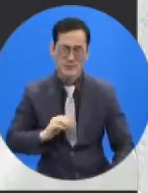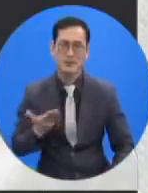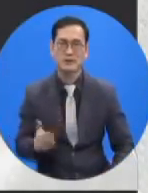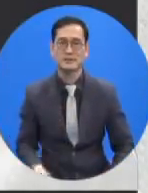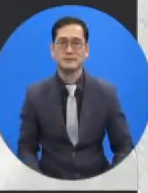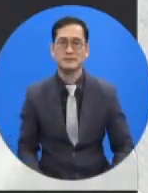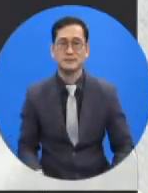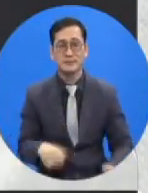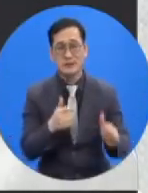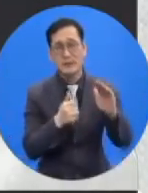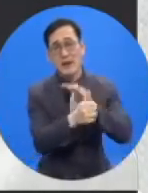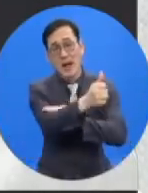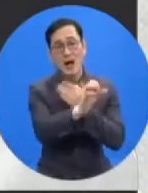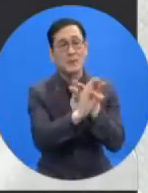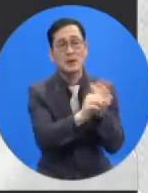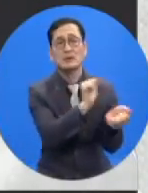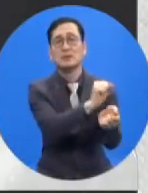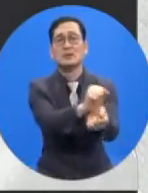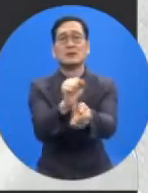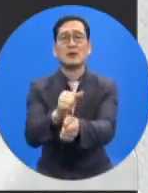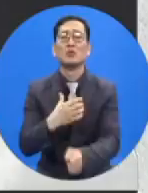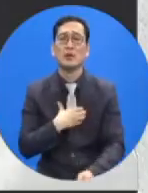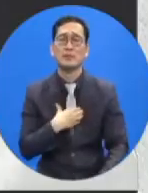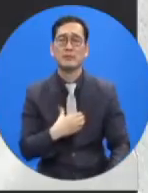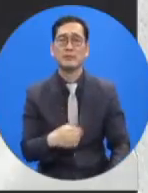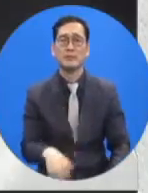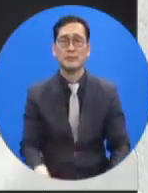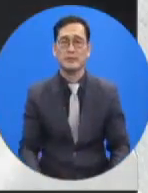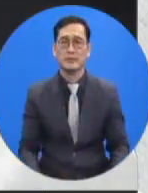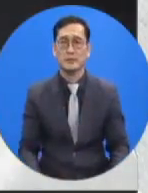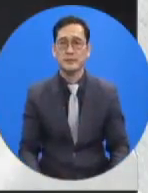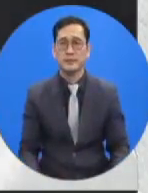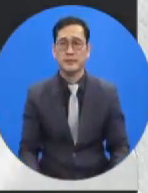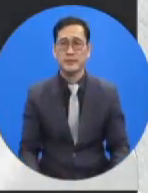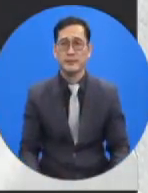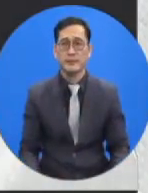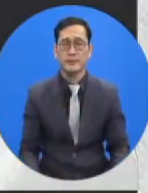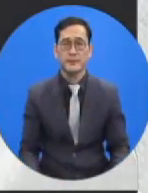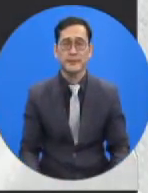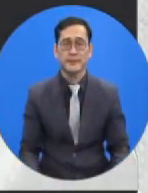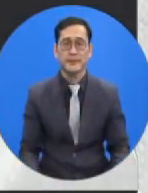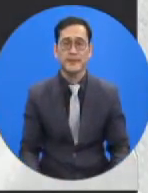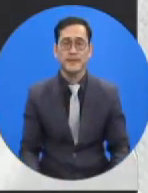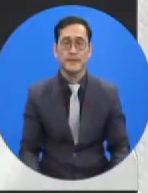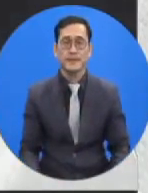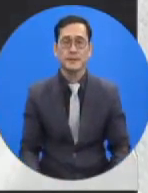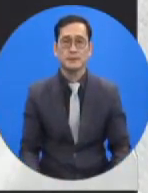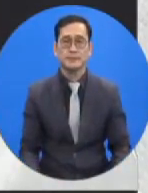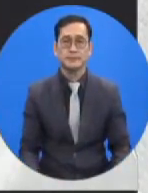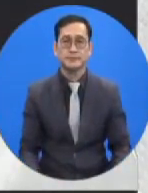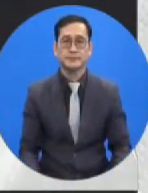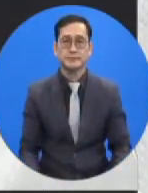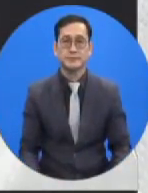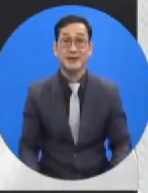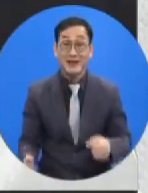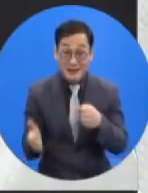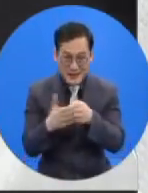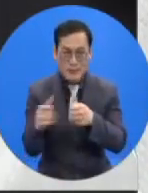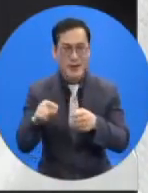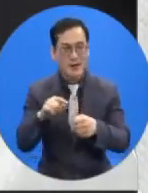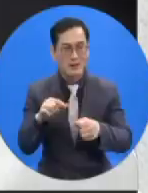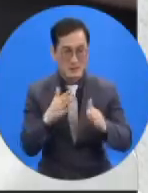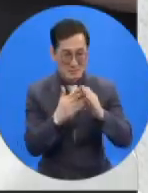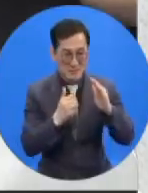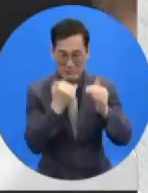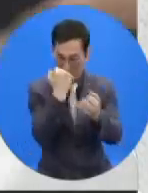가능성이 상당히 높기 때문에 절대 나가시면 안 되는 경우고, 그래서 이런 부분 때문에 실제로 최근에 뭐 전자팔찌 얘기가